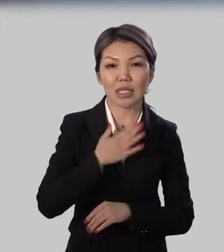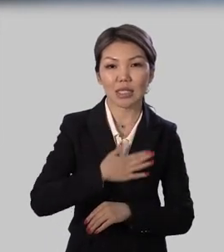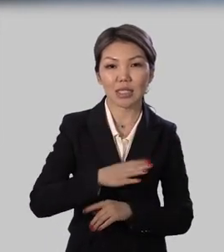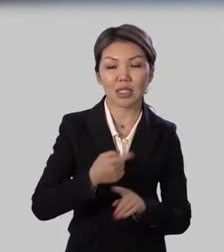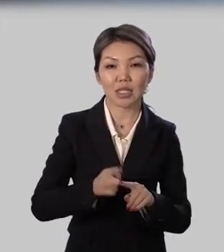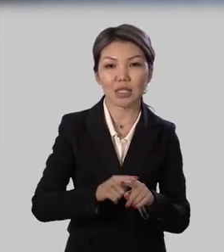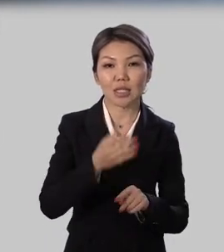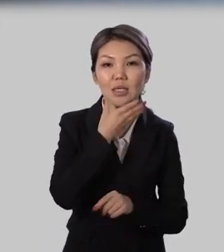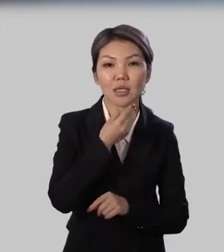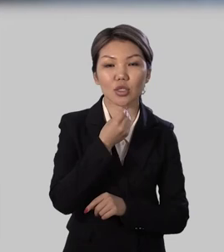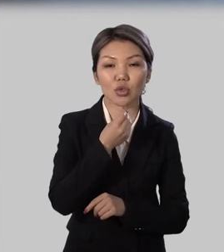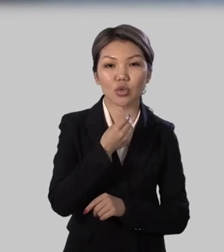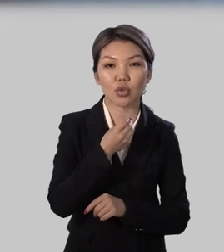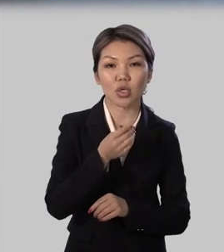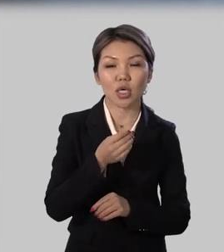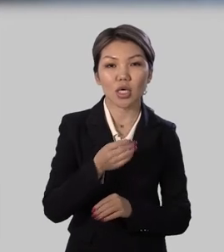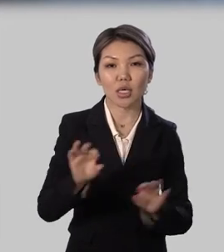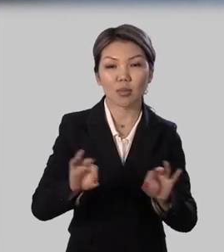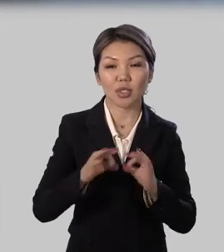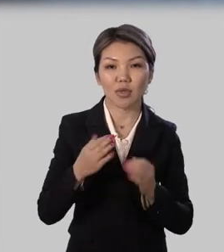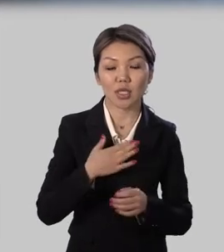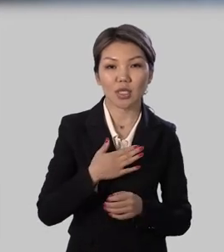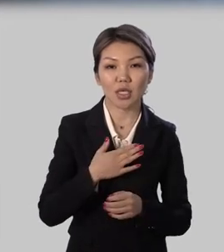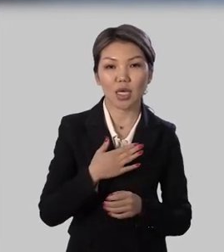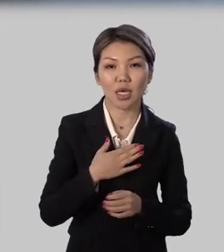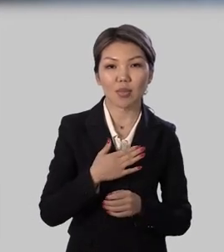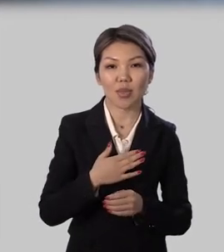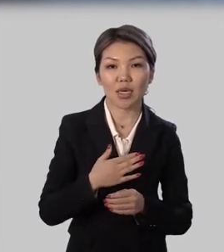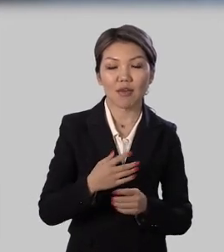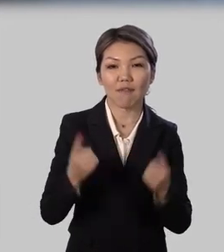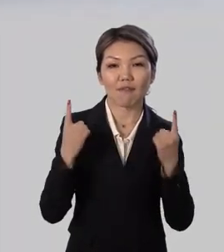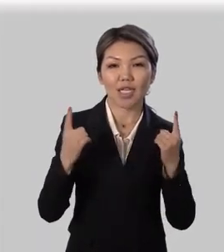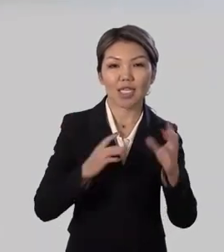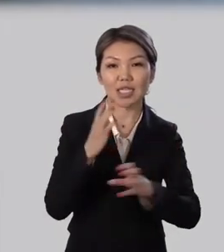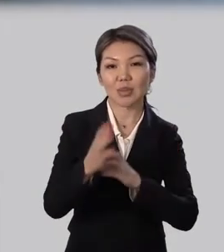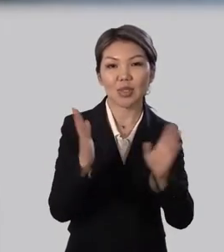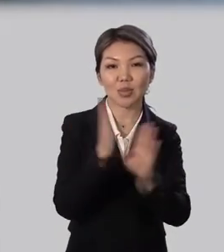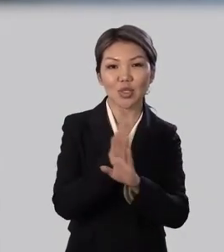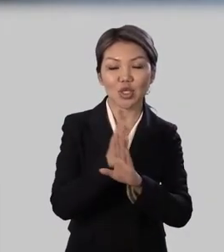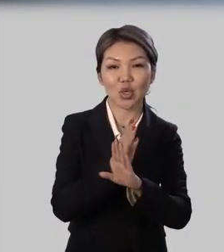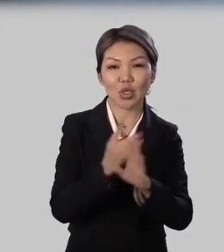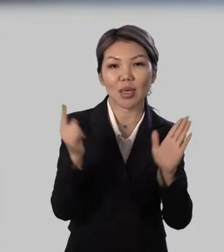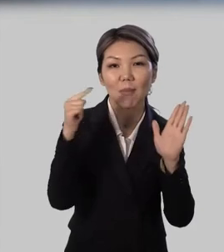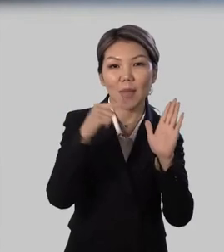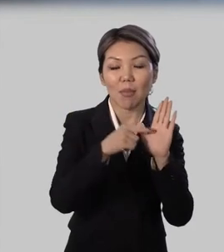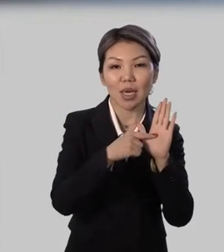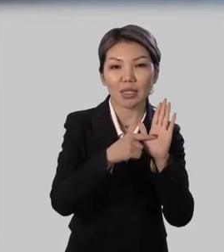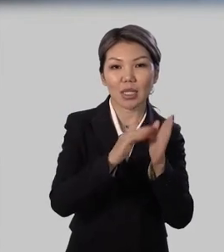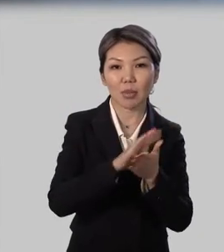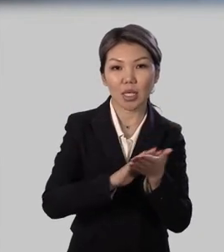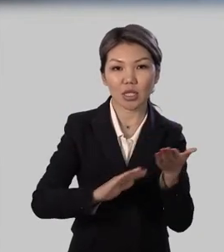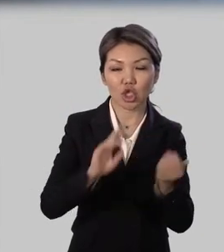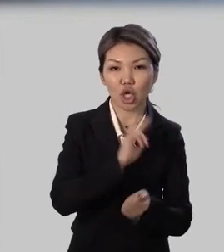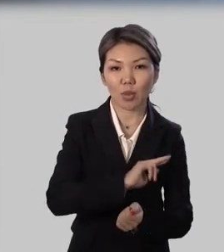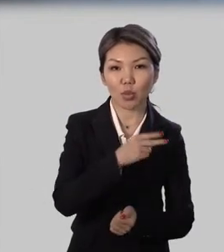позволяет нам окунуться в таинственный и величественный мир природы продолжаем работать с